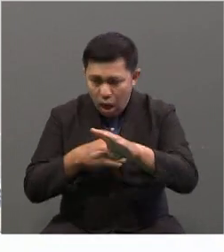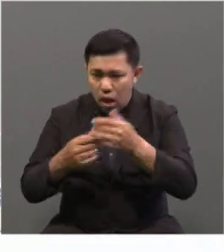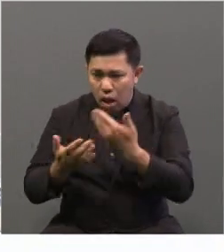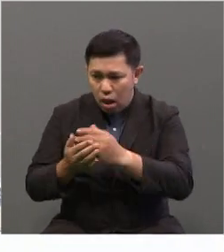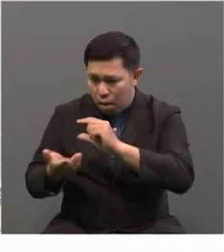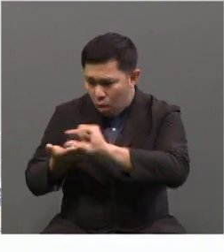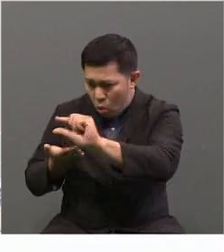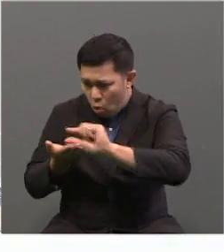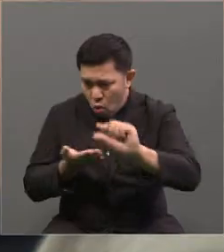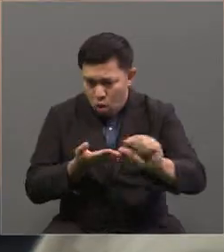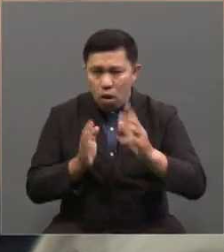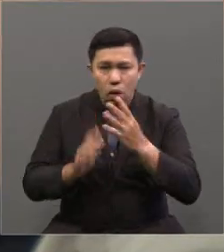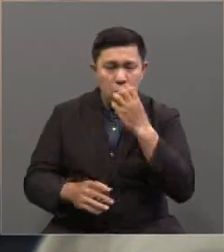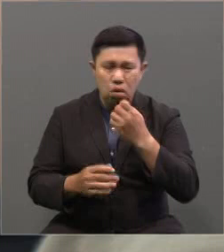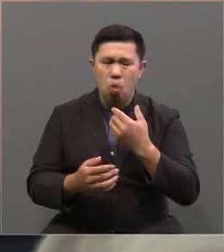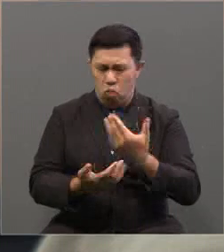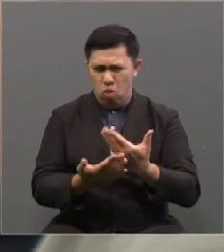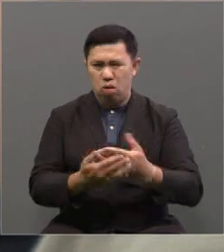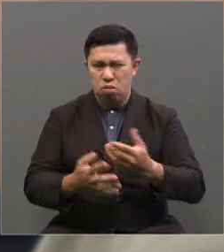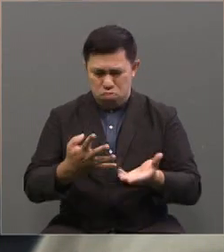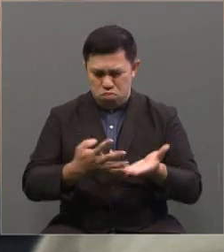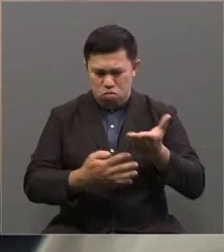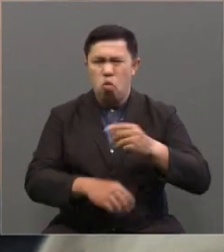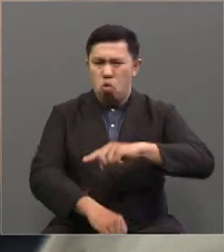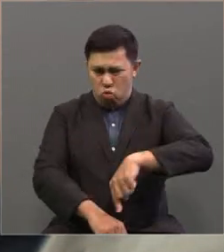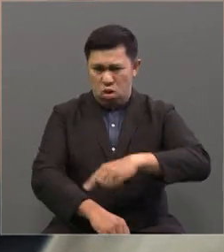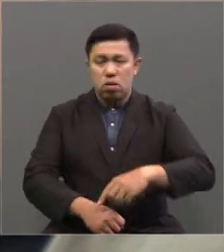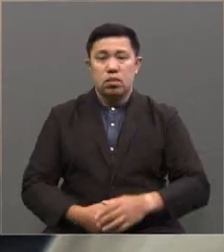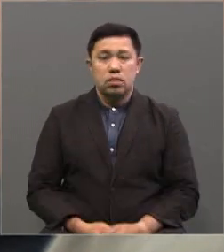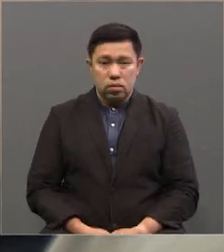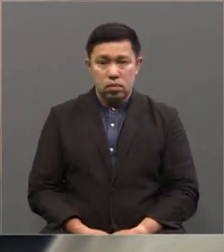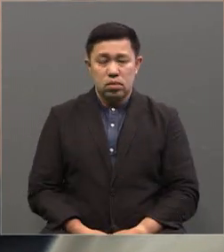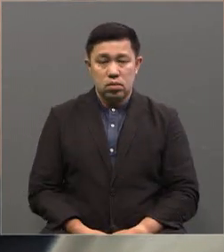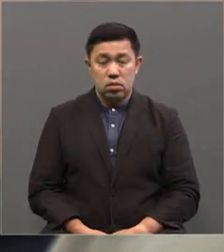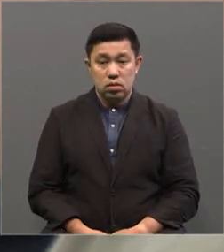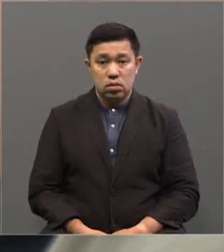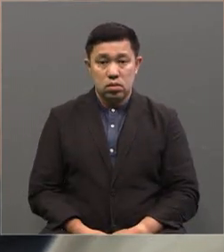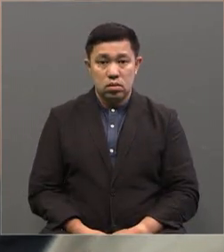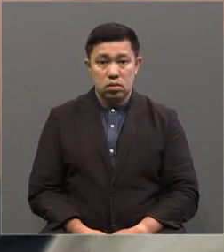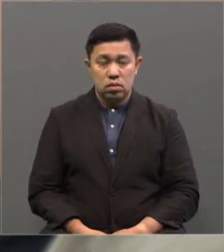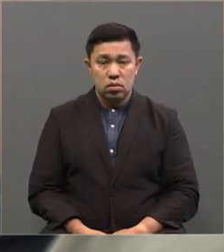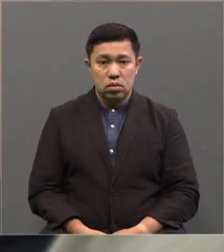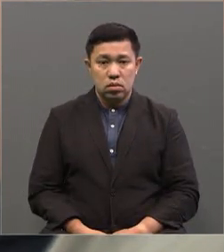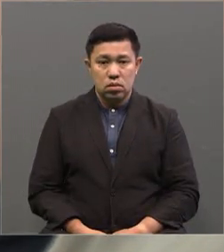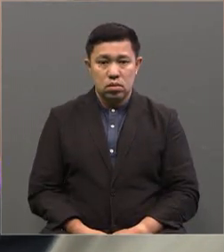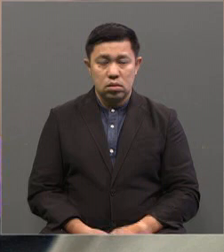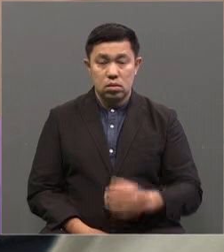ช้เวลานานมากนะครับ นักท่องเที่ยวมาร้องเรียนบ้างแต่ก็สามารถเจรจาไกล่เกลี่ยได้นะครับจนล่าสุดเมื่